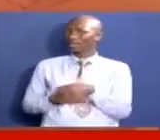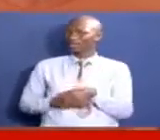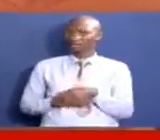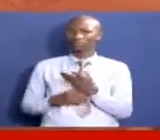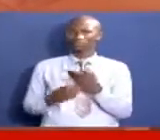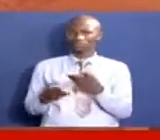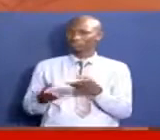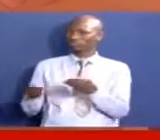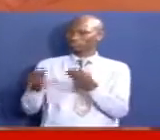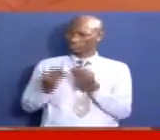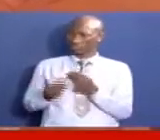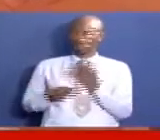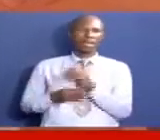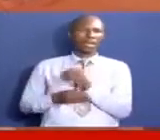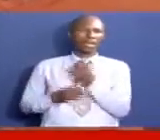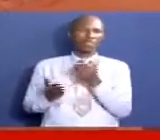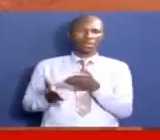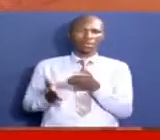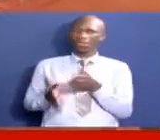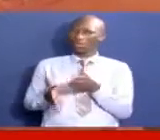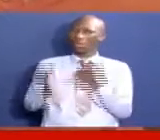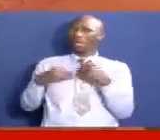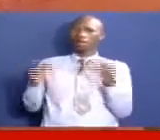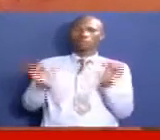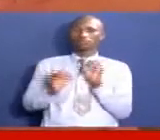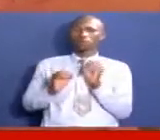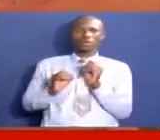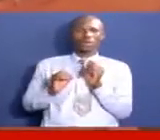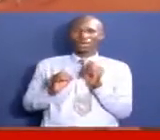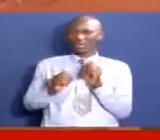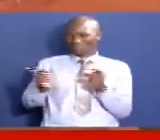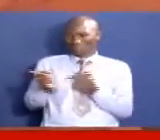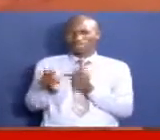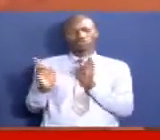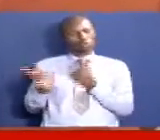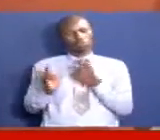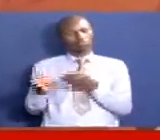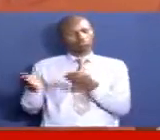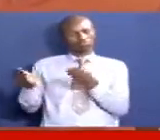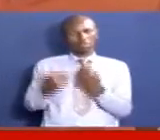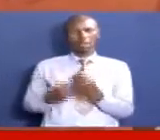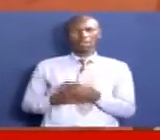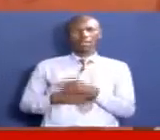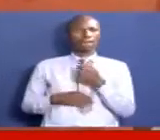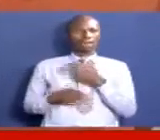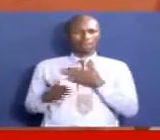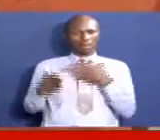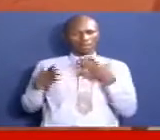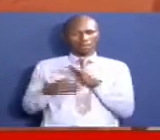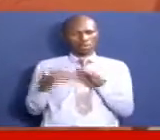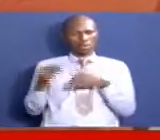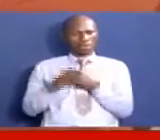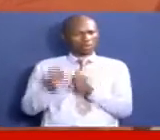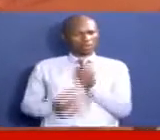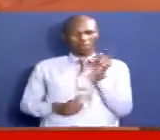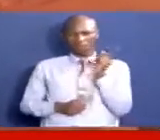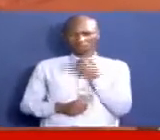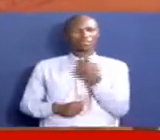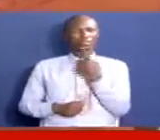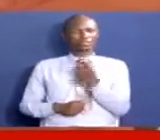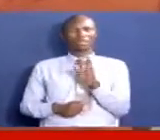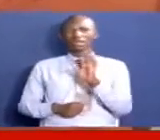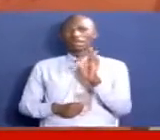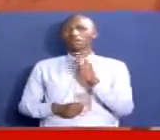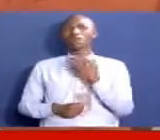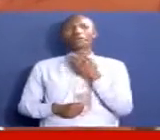tunengwe zio nondo tuina ondongi teka kunengwe ituo isu sito hundi na atuwa asili anduma kwa na anduma Kivou ni male ile measia meenda